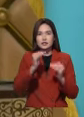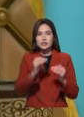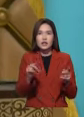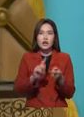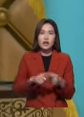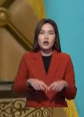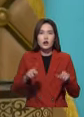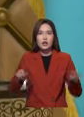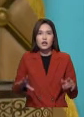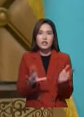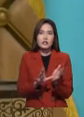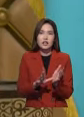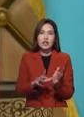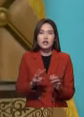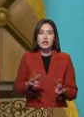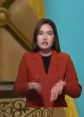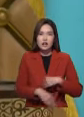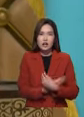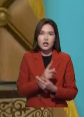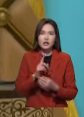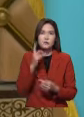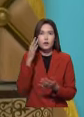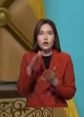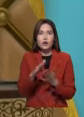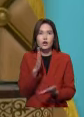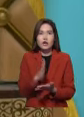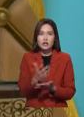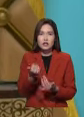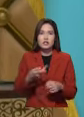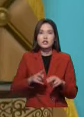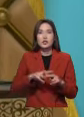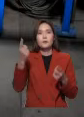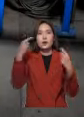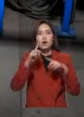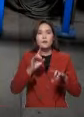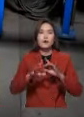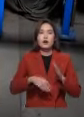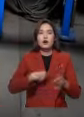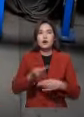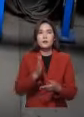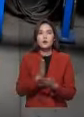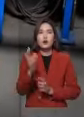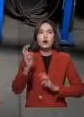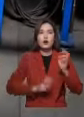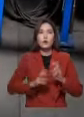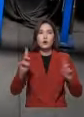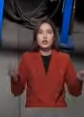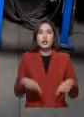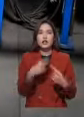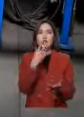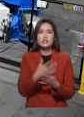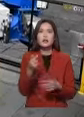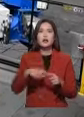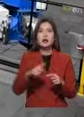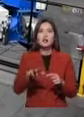жерлерге әкетуден гөрі ел ішінде қайта өңдеудің басымдығын ескеріп отыр. Бұл мәселе заңнамалық бекітуді талап етеді. 15 ірі жобаны іске асыру бойынша алдағы уақытта